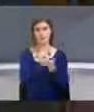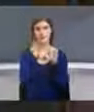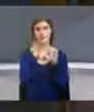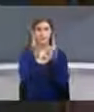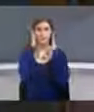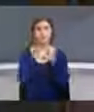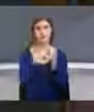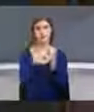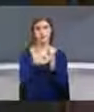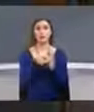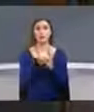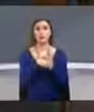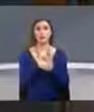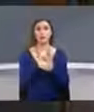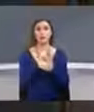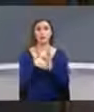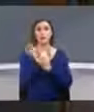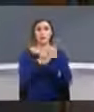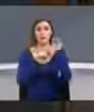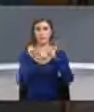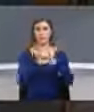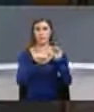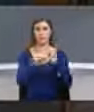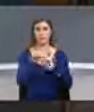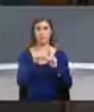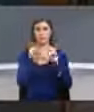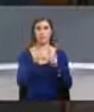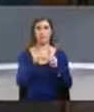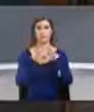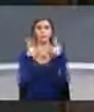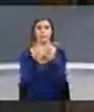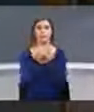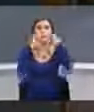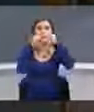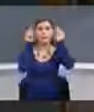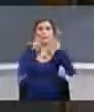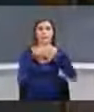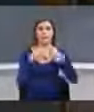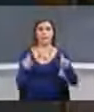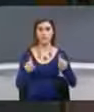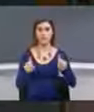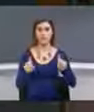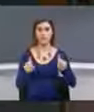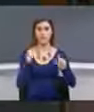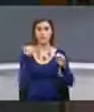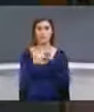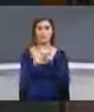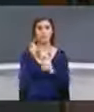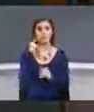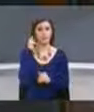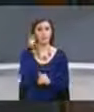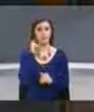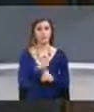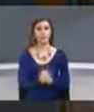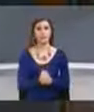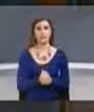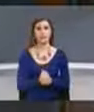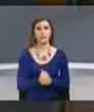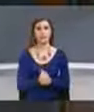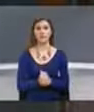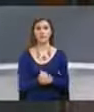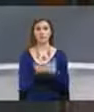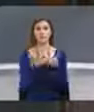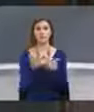seriozisht në këtë klauzol që bashkë në çdo institucion publik do të ketë përfaqësim të barabartë gjinor. Atëherë